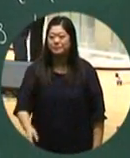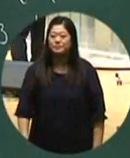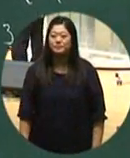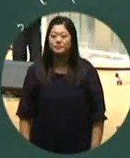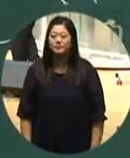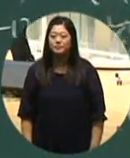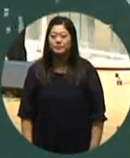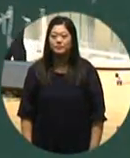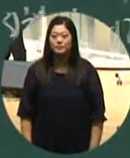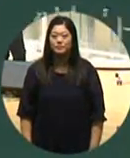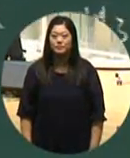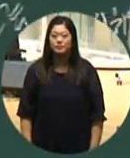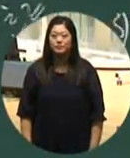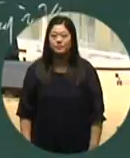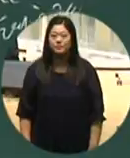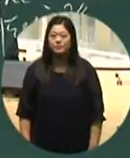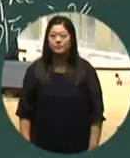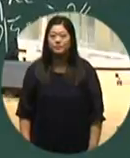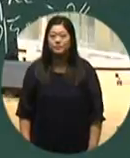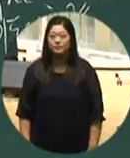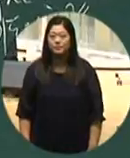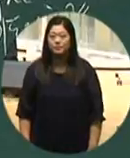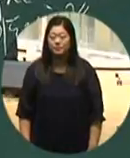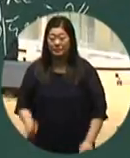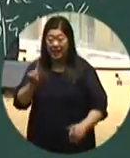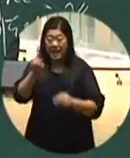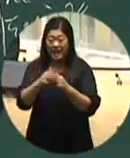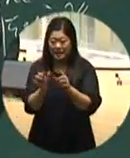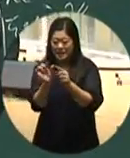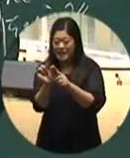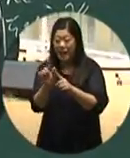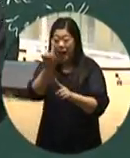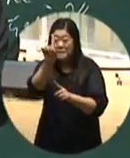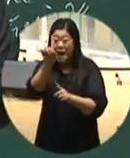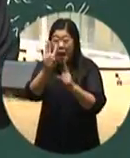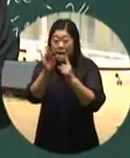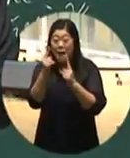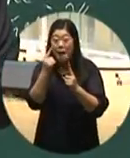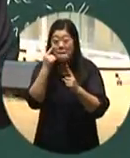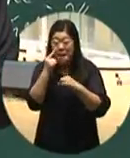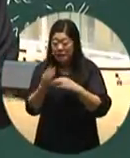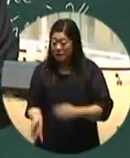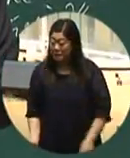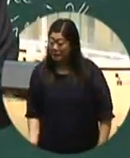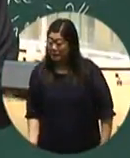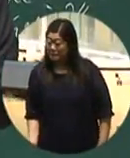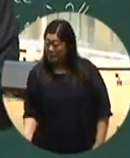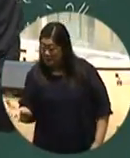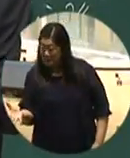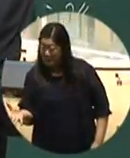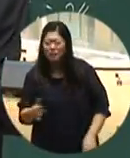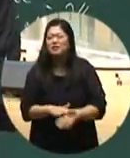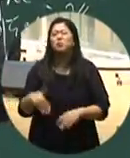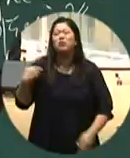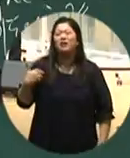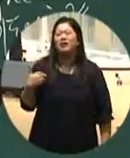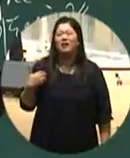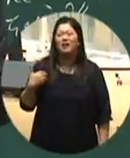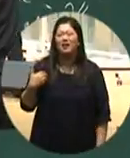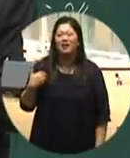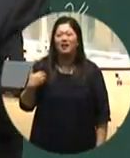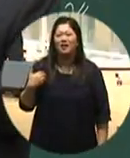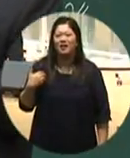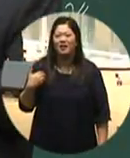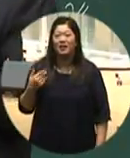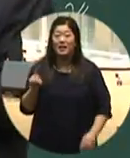이걸 저쪽 보내다 한 번 이래 갖고는 잘 몰라요. So if 그렇죠? I'm going to throw this piece of chalk over there one time, you can't really do